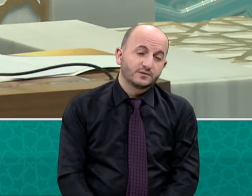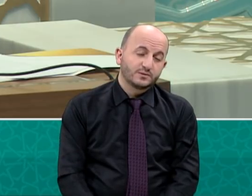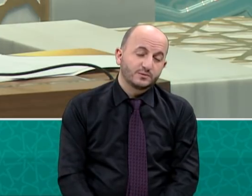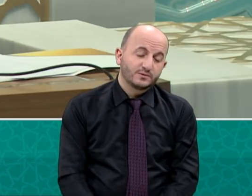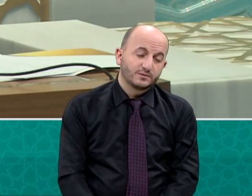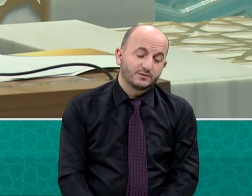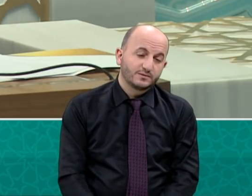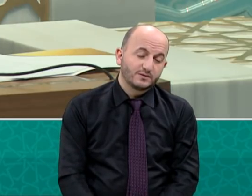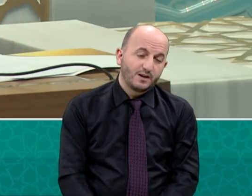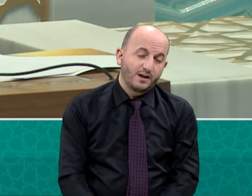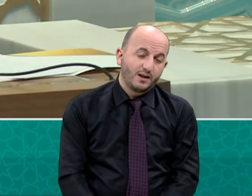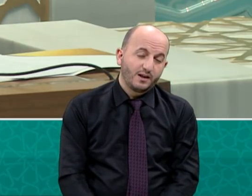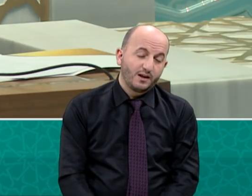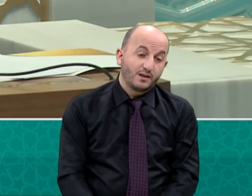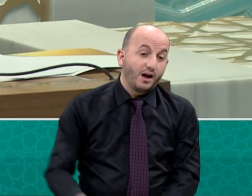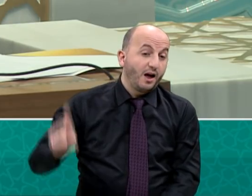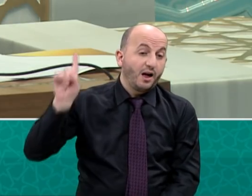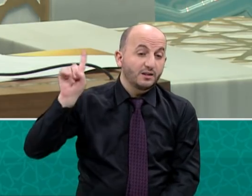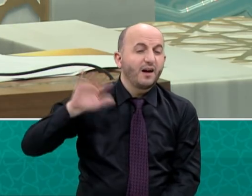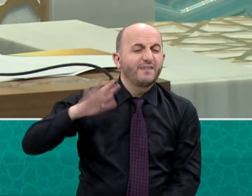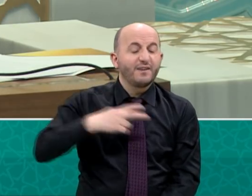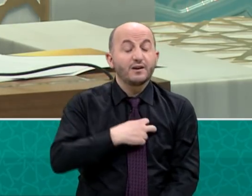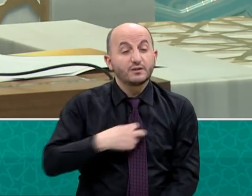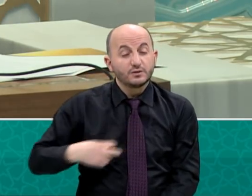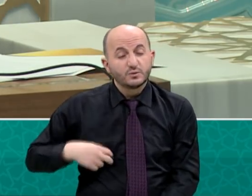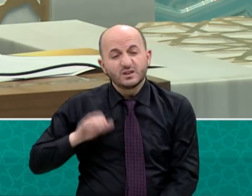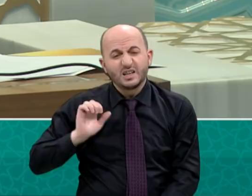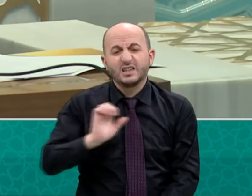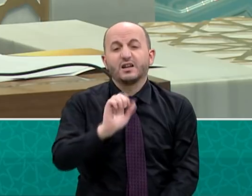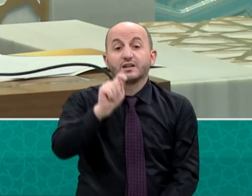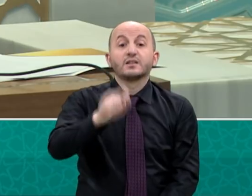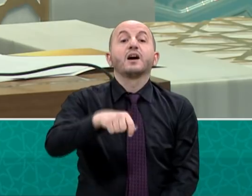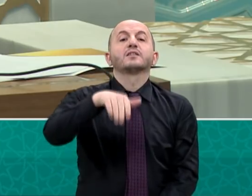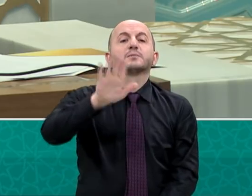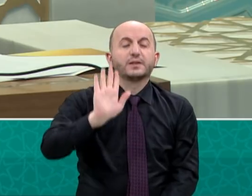ve rasul, Allah'a ve Resulüne ihanet